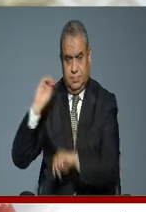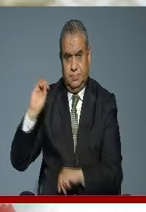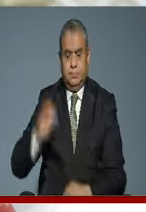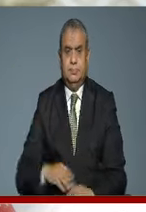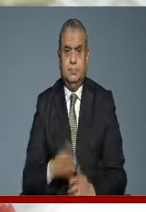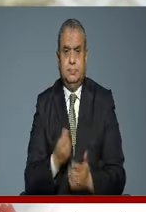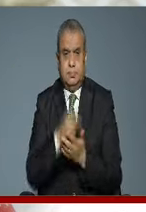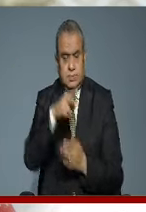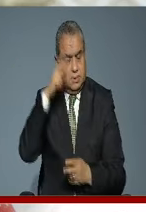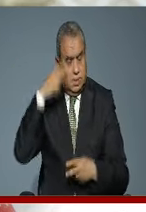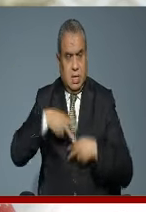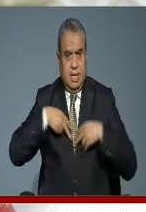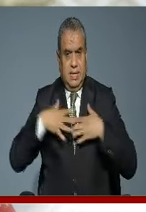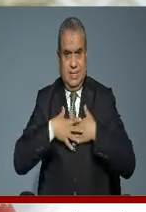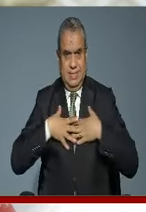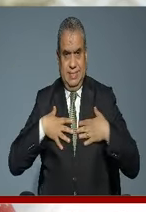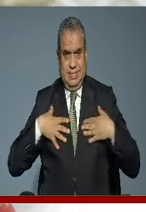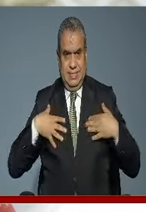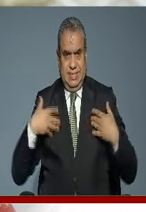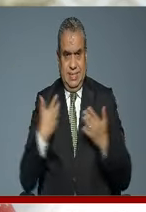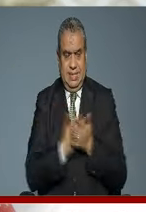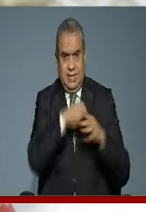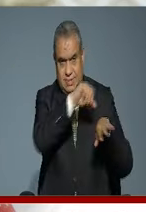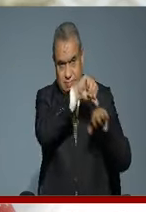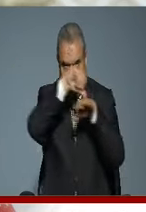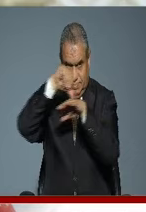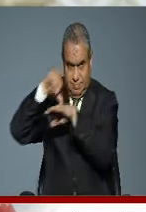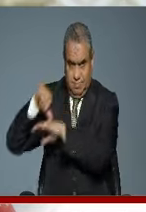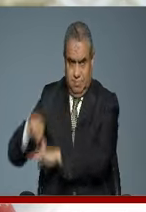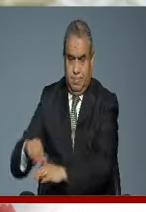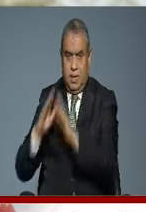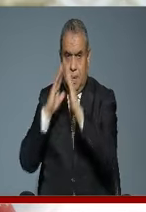أنا سعيد جدا بوجودي هنا في مصر